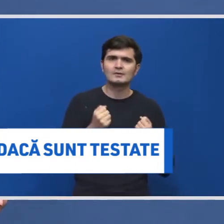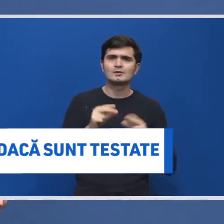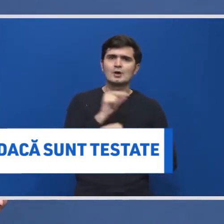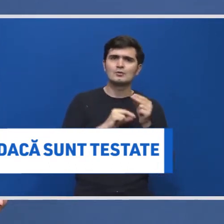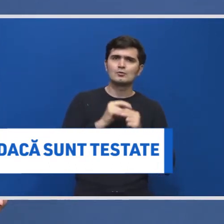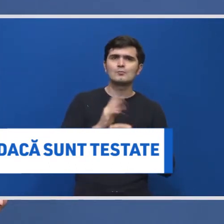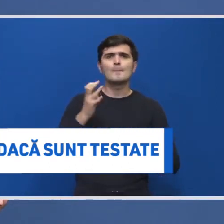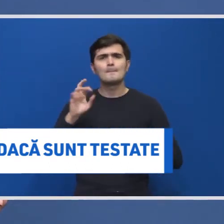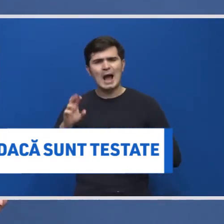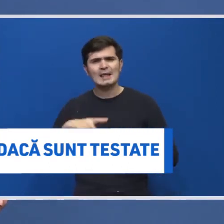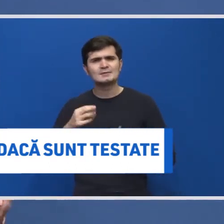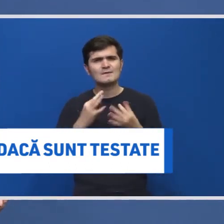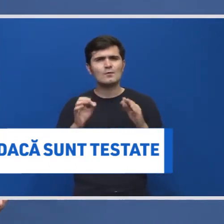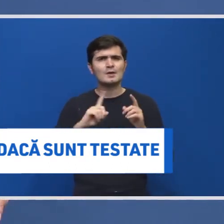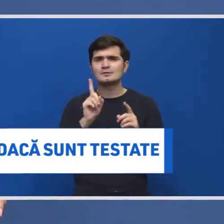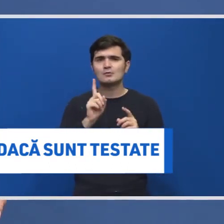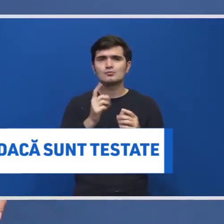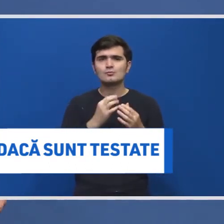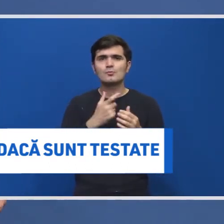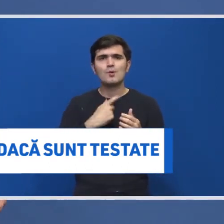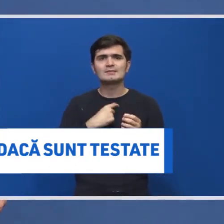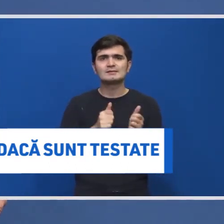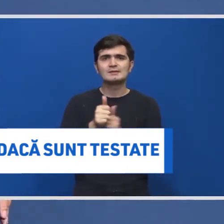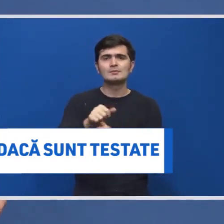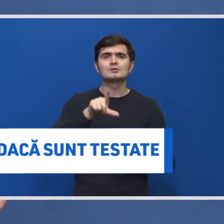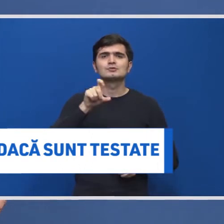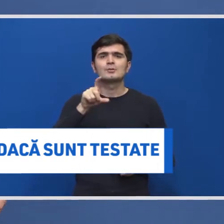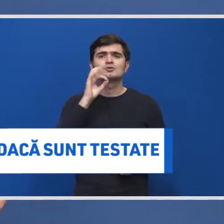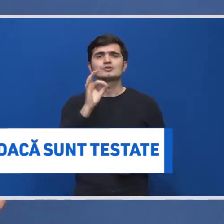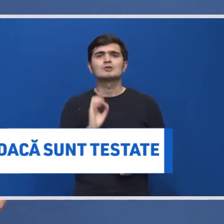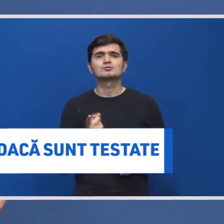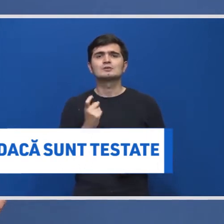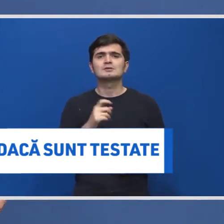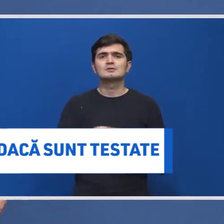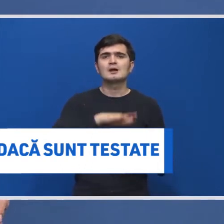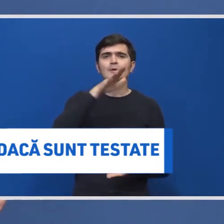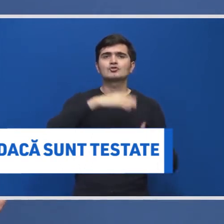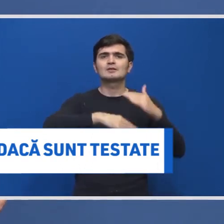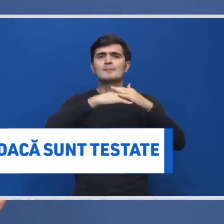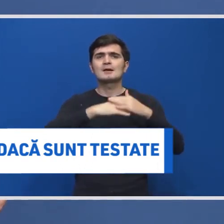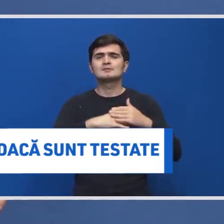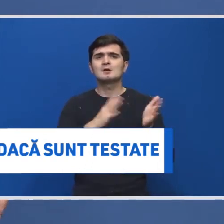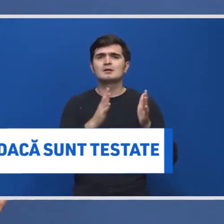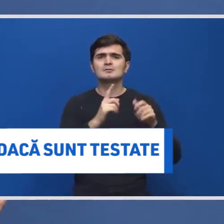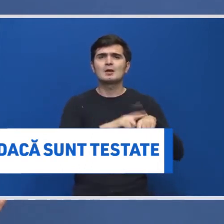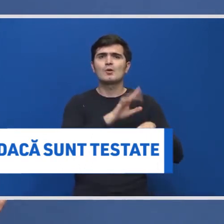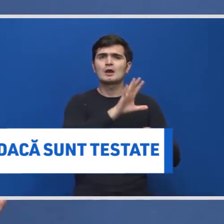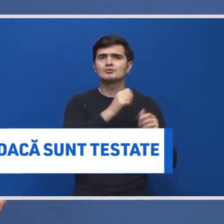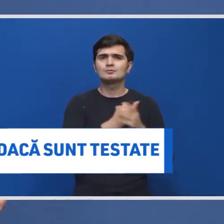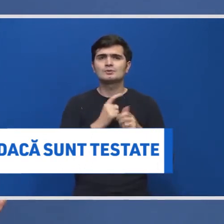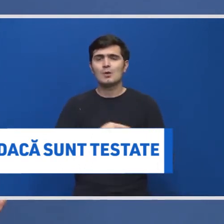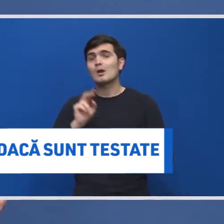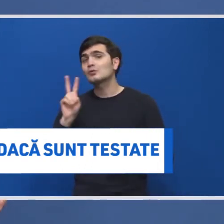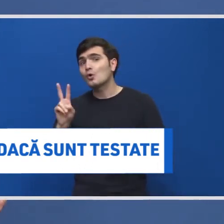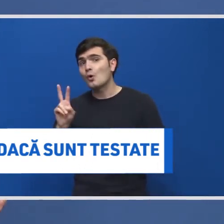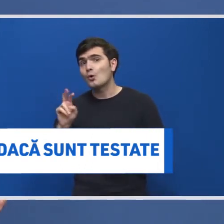este permisă fără a depăși 70% din capacitatea maximă a spațiului între ora 5 și 2, dacă toate